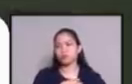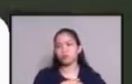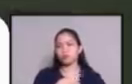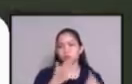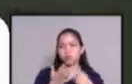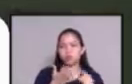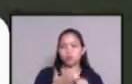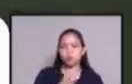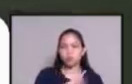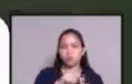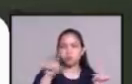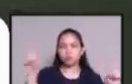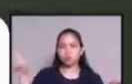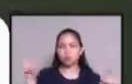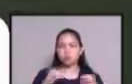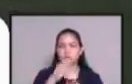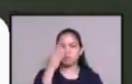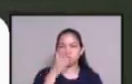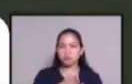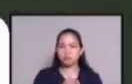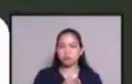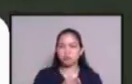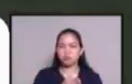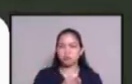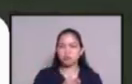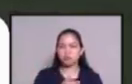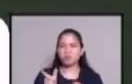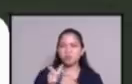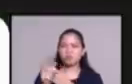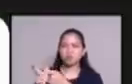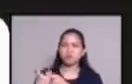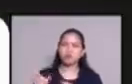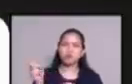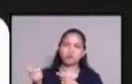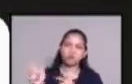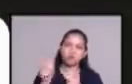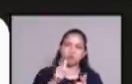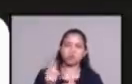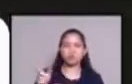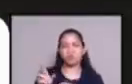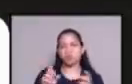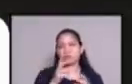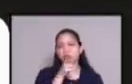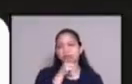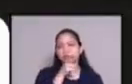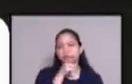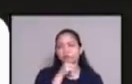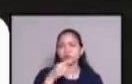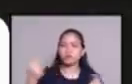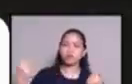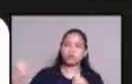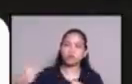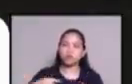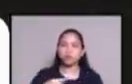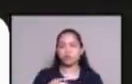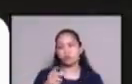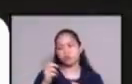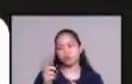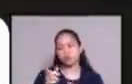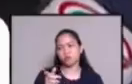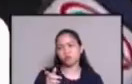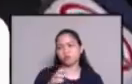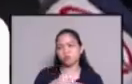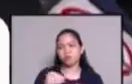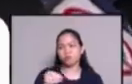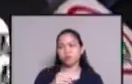checkpoint. Pero imbis na huminto, nakipaghabulan at nakipagbarilan daw ang mga sospek. Nakipagpalitan sila ng putok hanggat dito